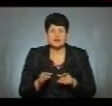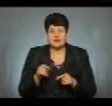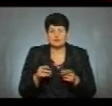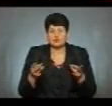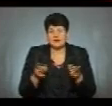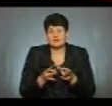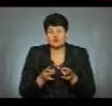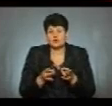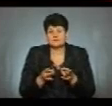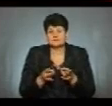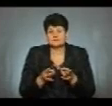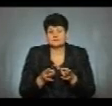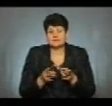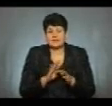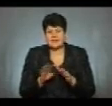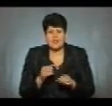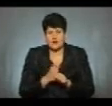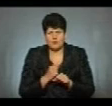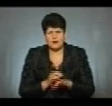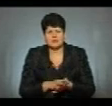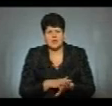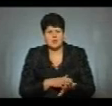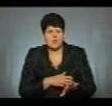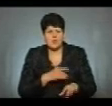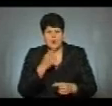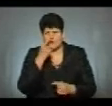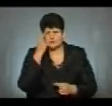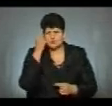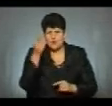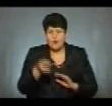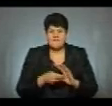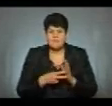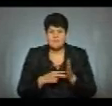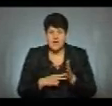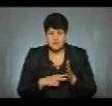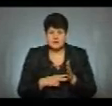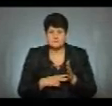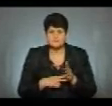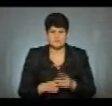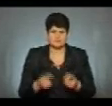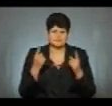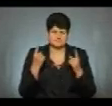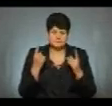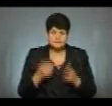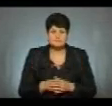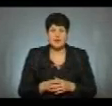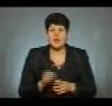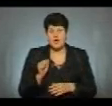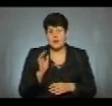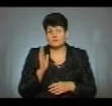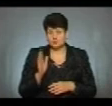так, не робити якісь довгострокові плани і такі глобальні, а